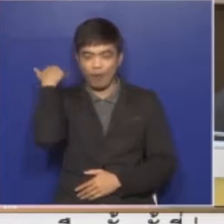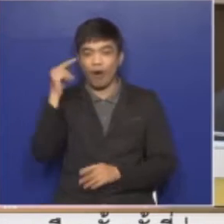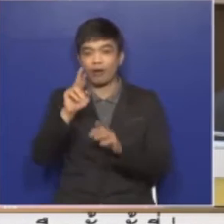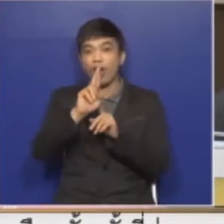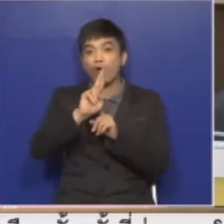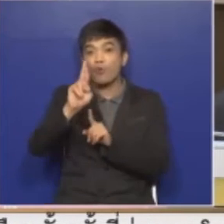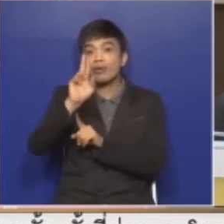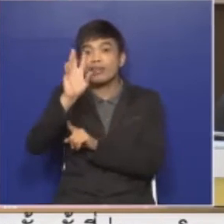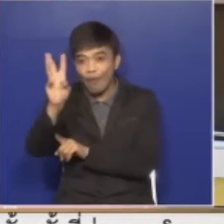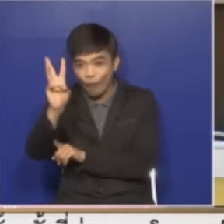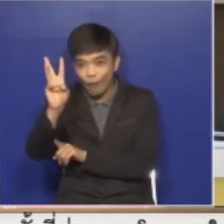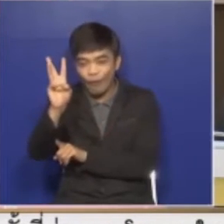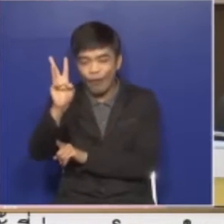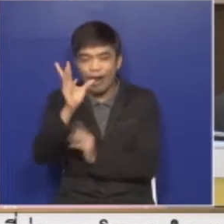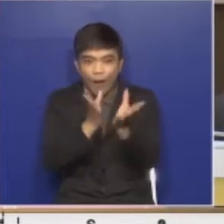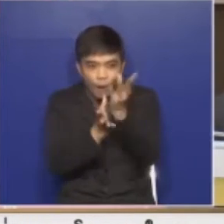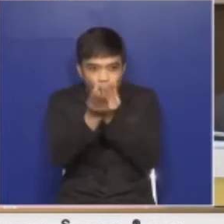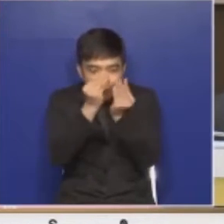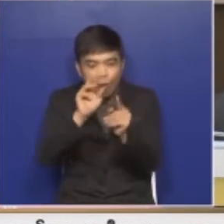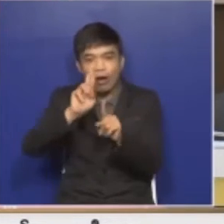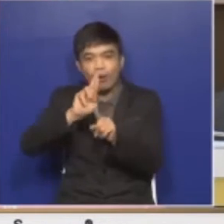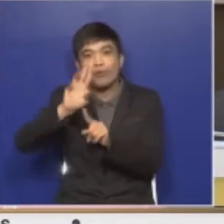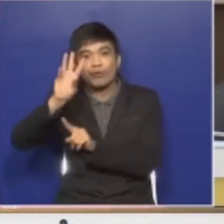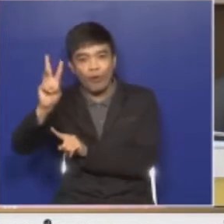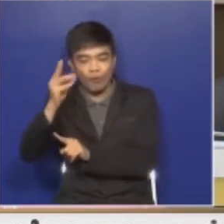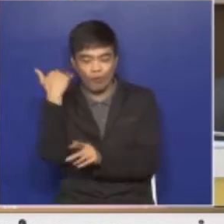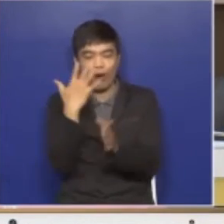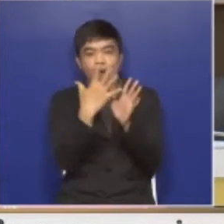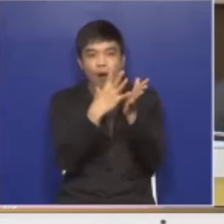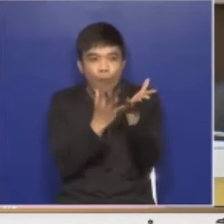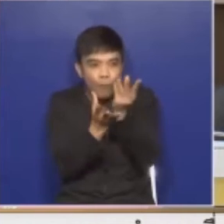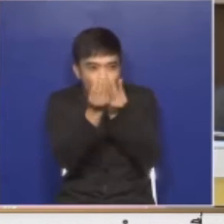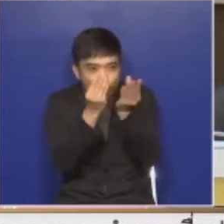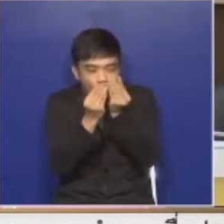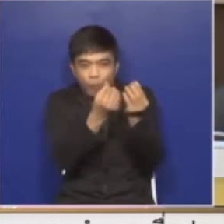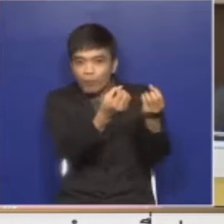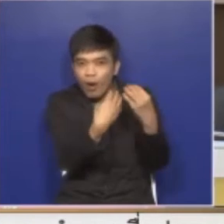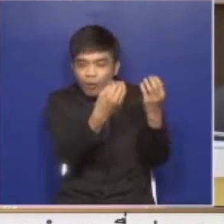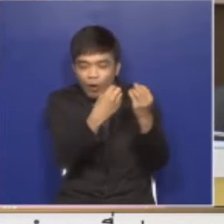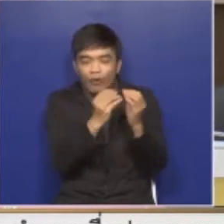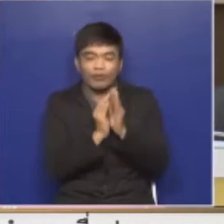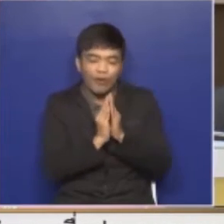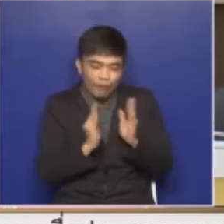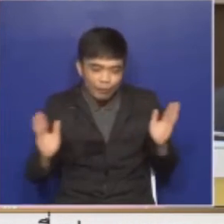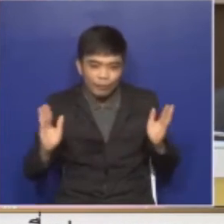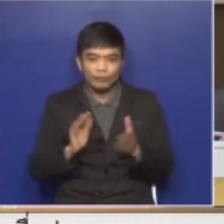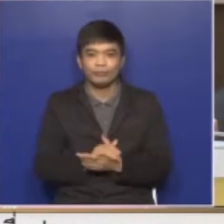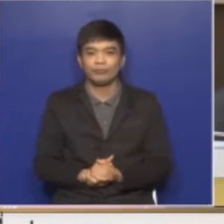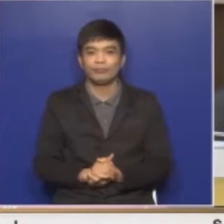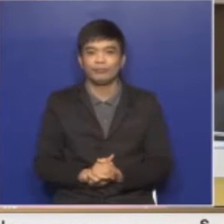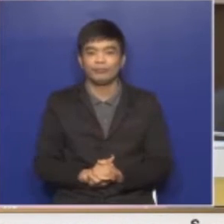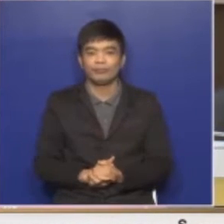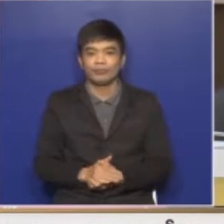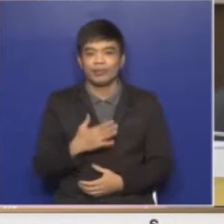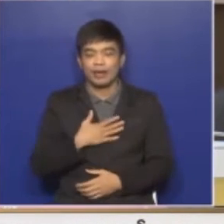หลายท่านในที่ดีนะครับได้มีโอกาสอบรมแล้วก็ให้ความรู้กับผมสิ่งที่ผมจะขออนุญาตเรียนด้วยความ